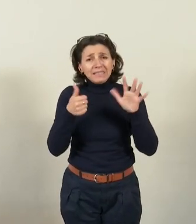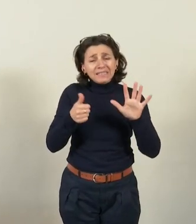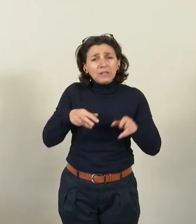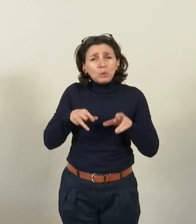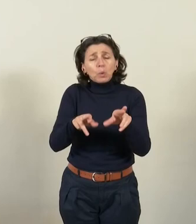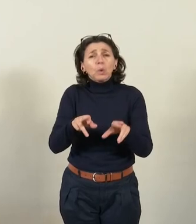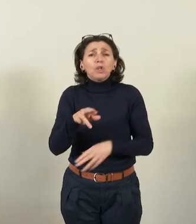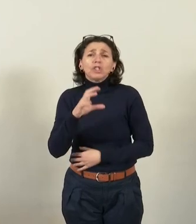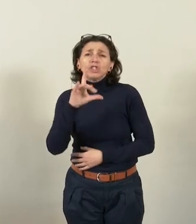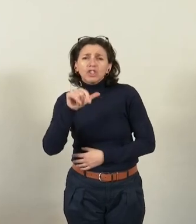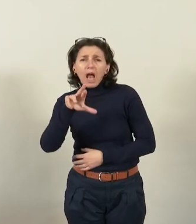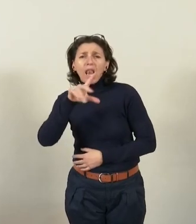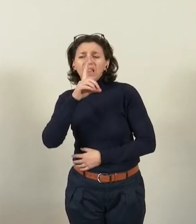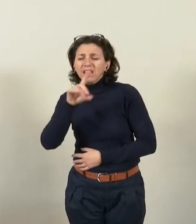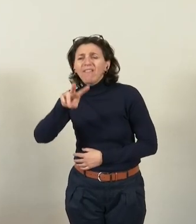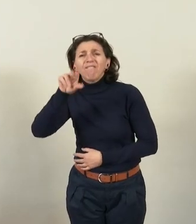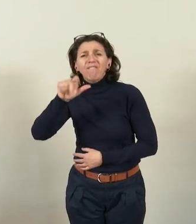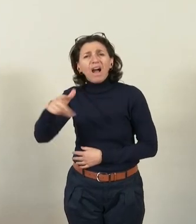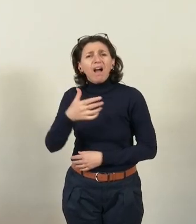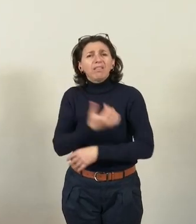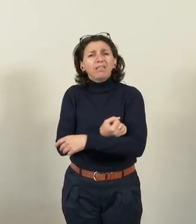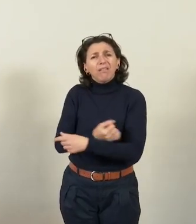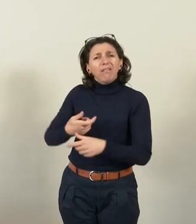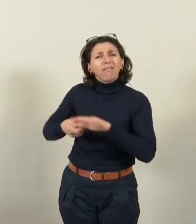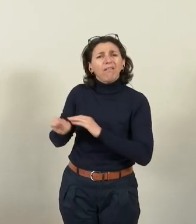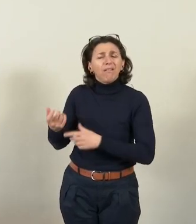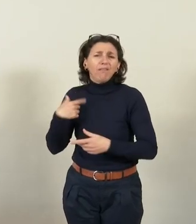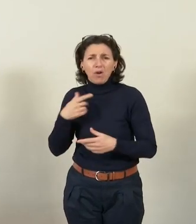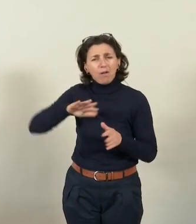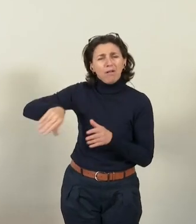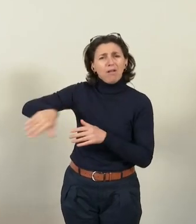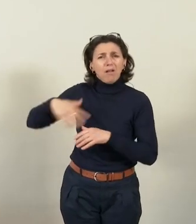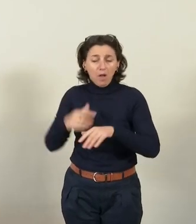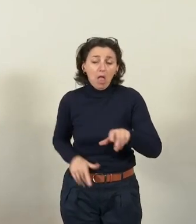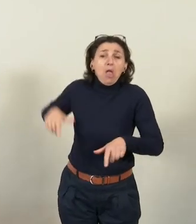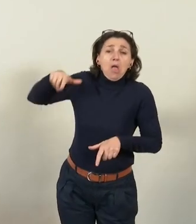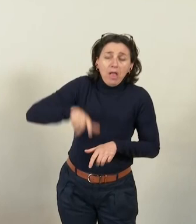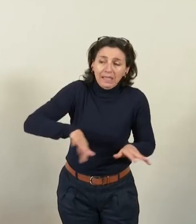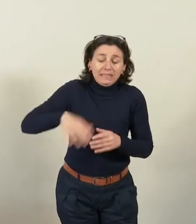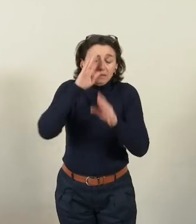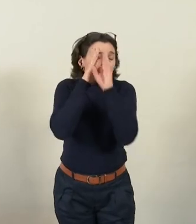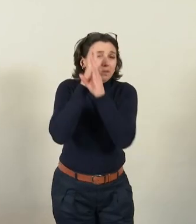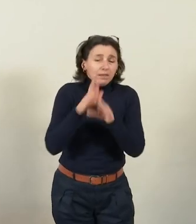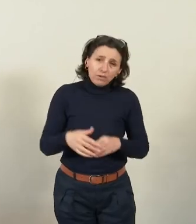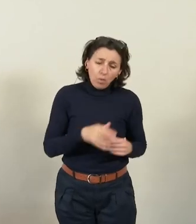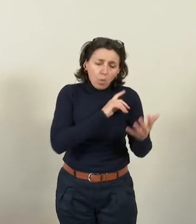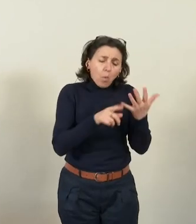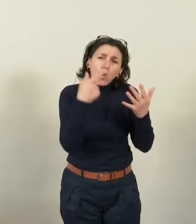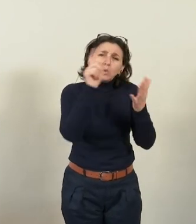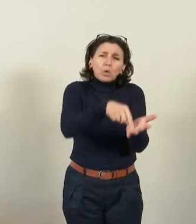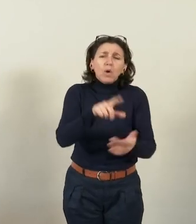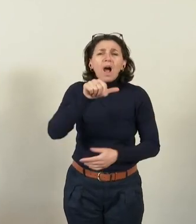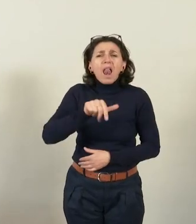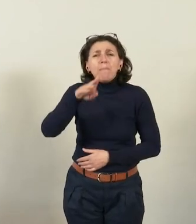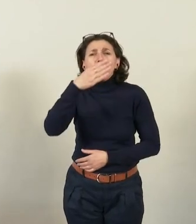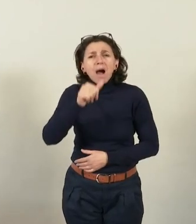ordures déposé dans le hall et dans les garages pour rentrer chez soi est-ce que vous accordez le permis loué à l'Alma où il faut montrer patte blanche pour rendre visite